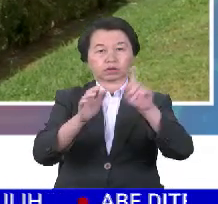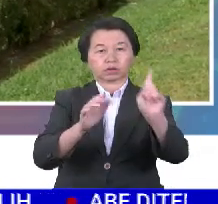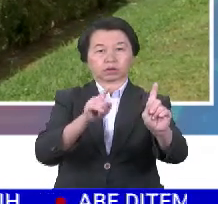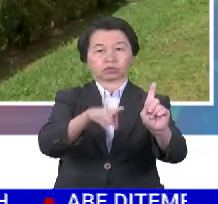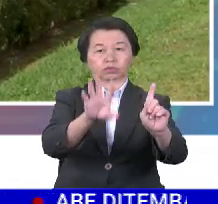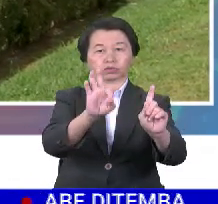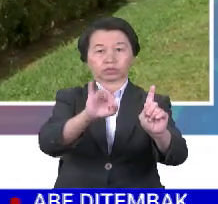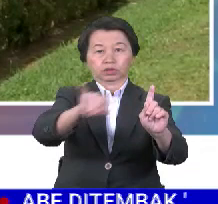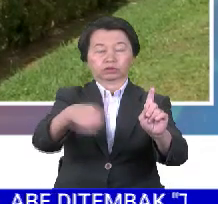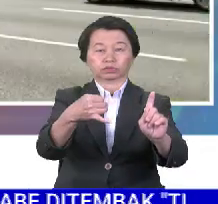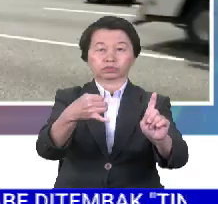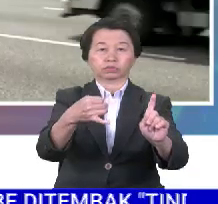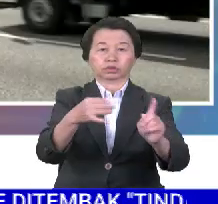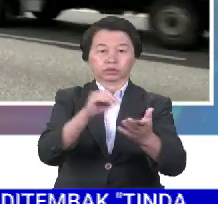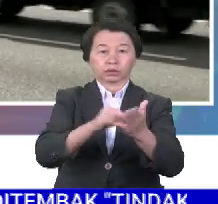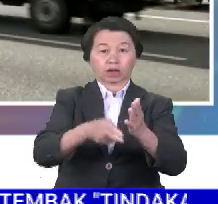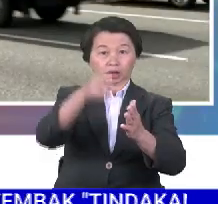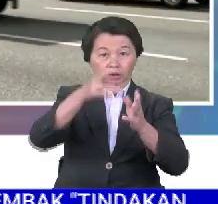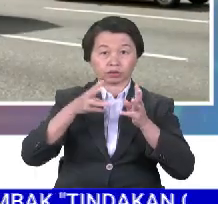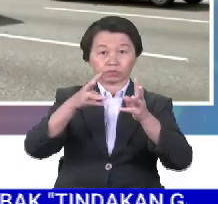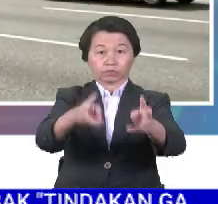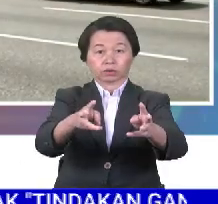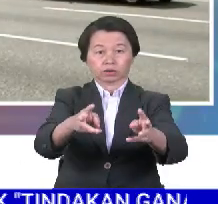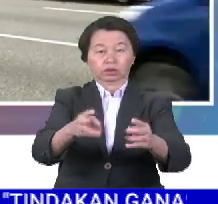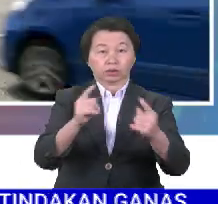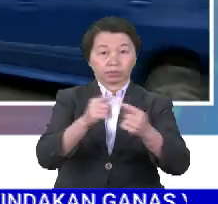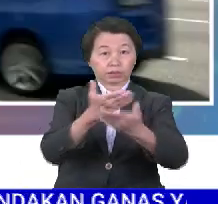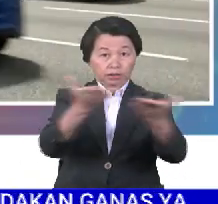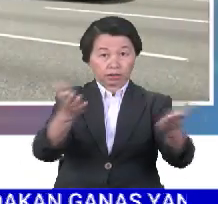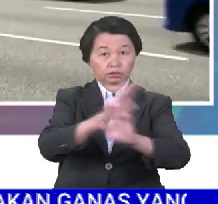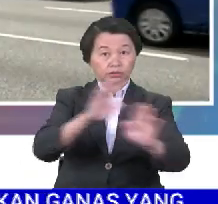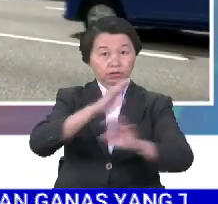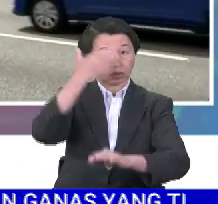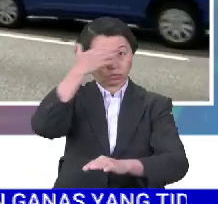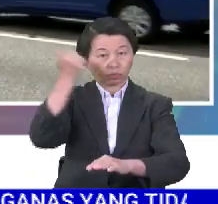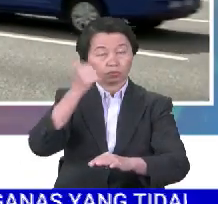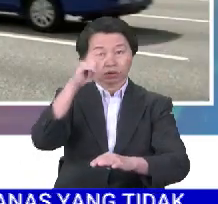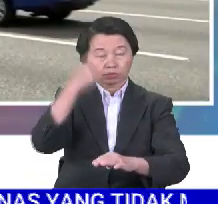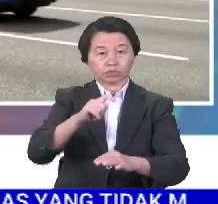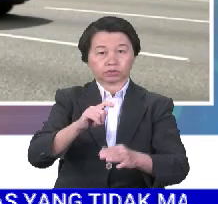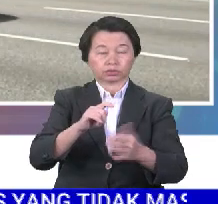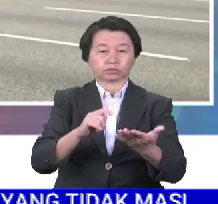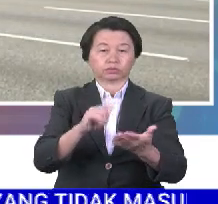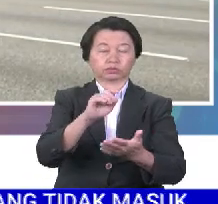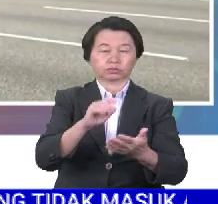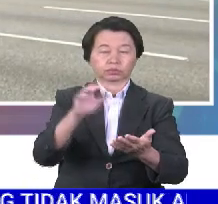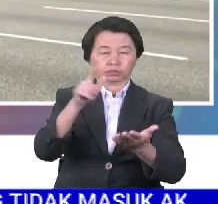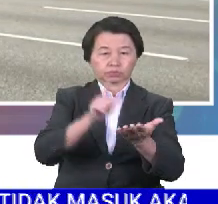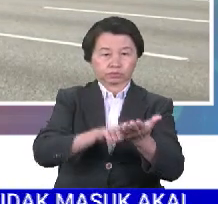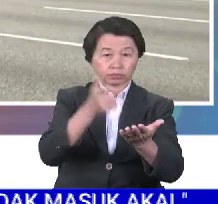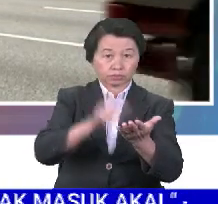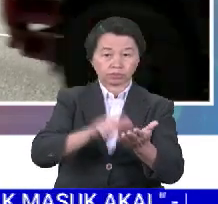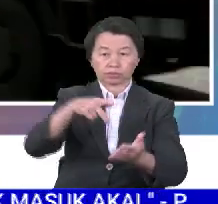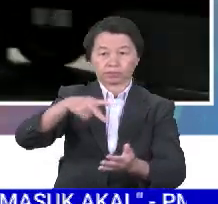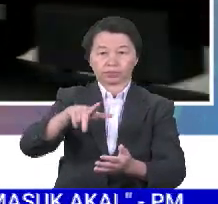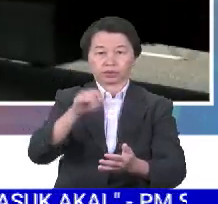1.9 juta di lebuh raya. Dan kepada anda, jangan lupa untuk muat turun aplikasi Plus untuk